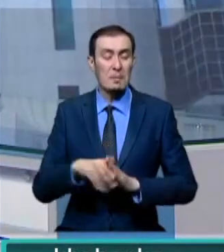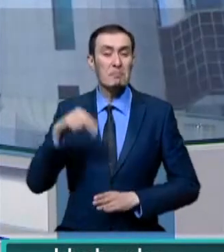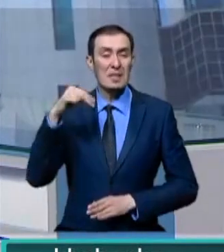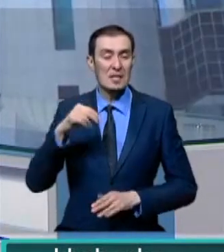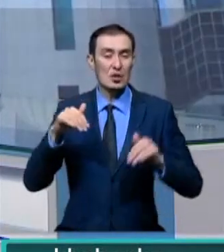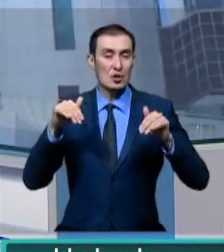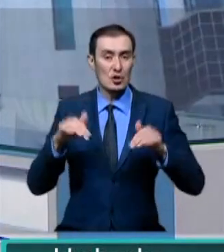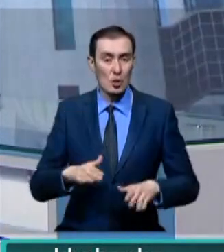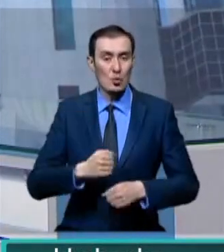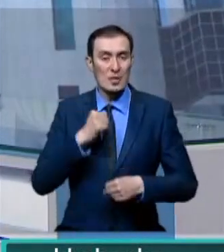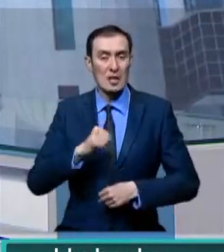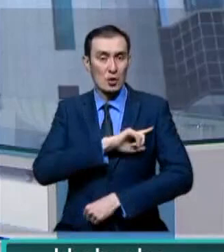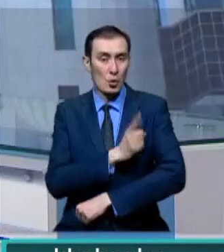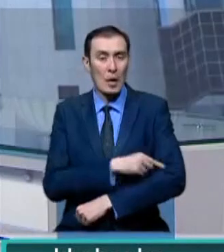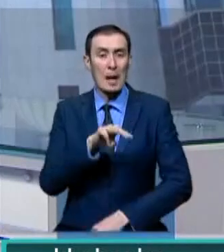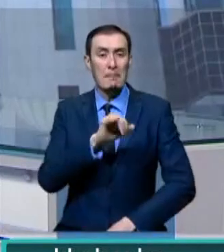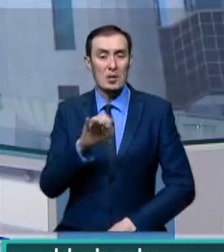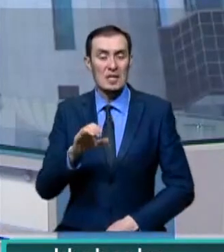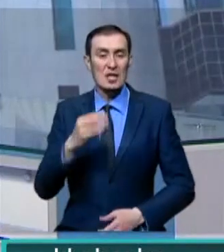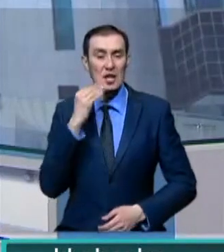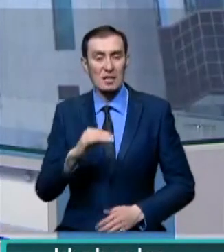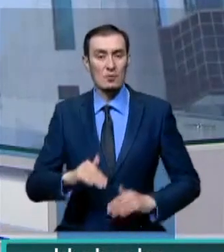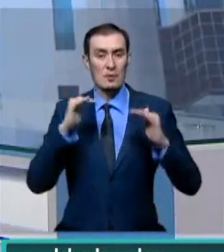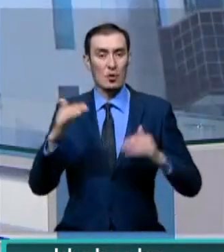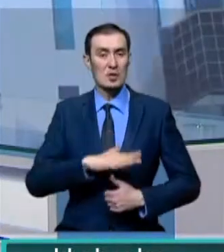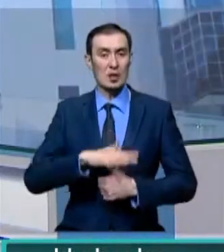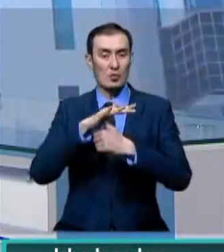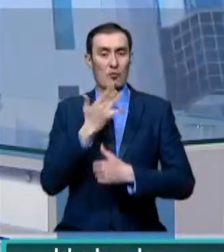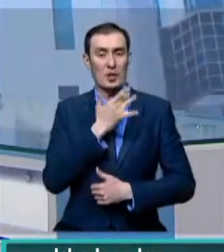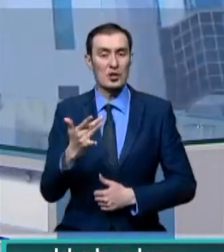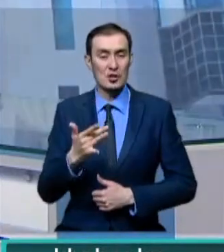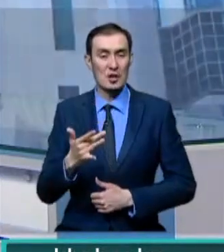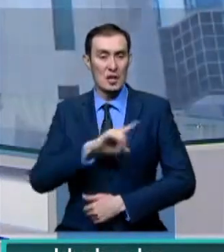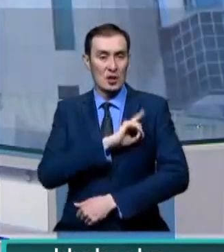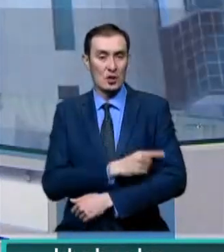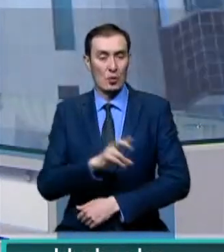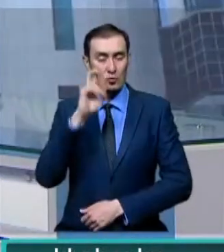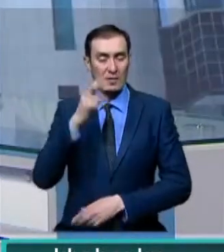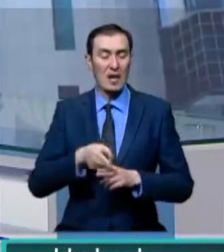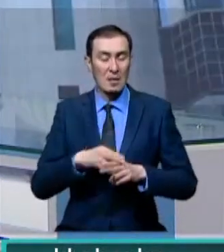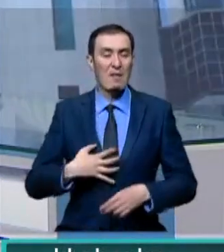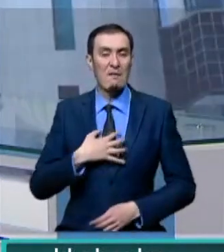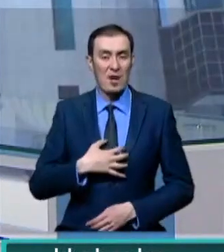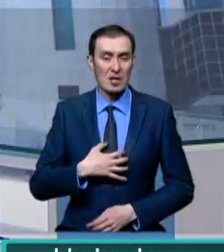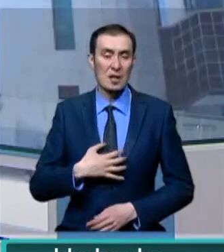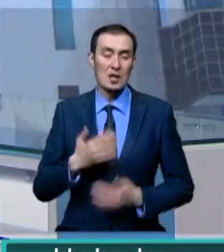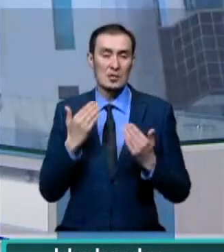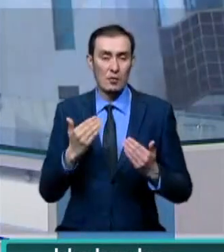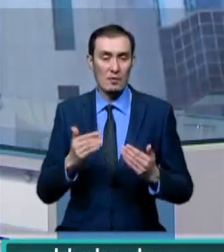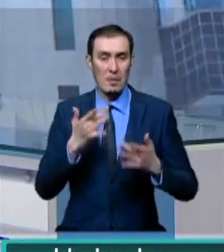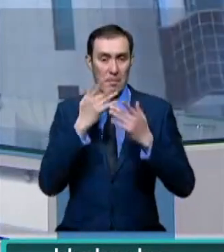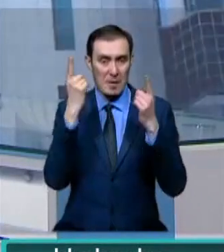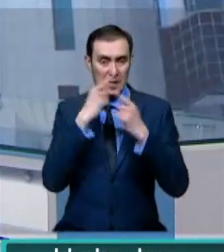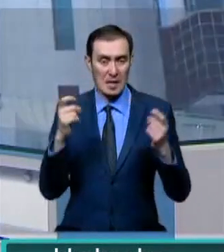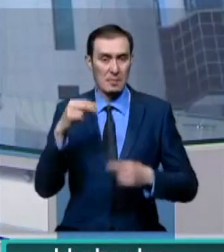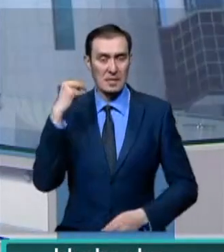президент принял решение усилить роль Нижней палаты и качественно повысить ее статус в политической жизни страны. Это стало одним из ключевых месседжей сегодняшнего